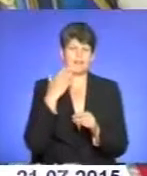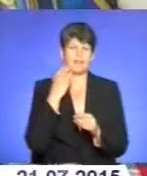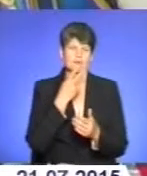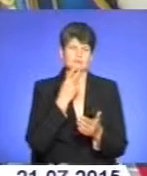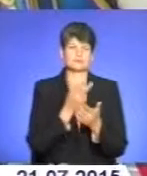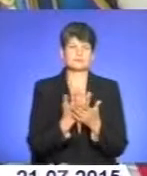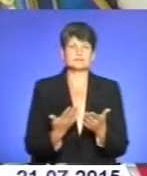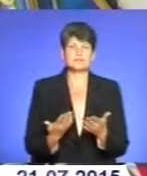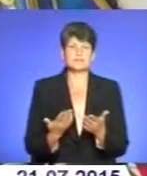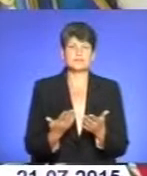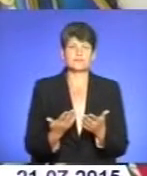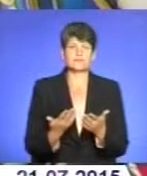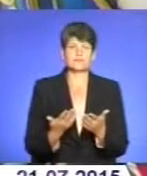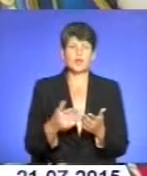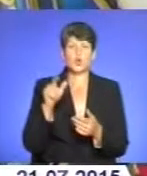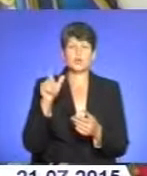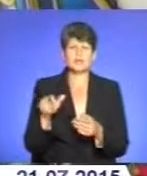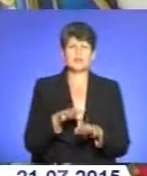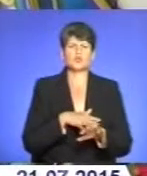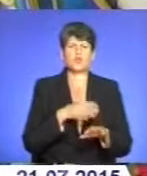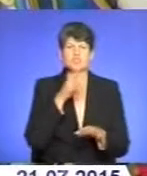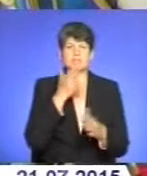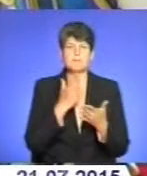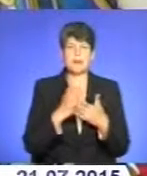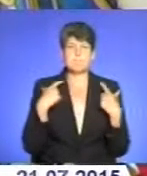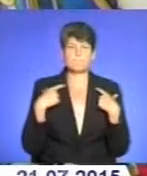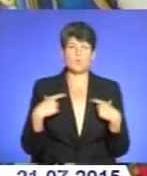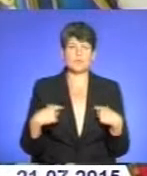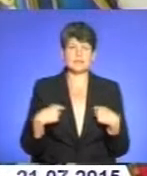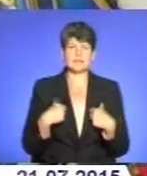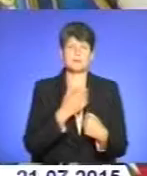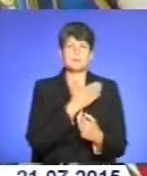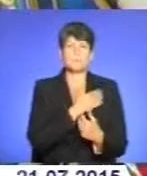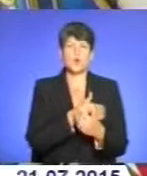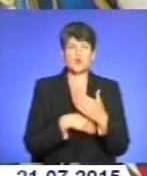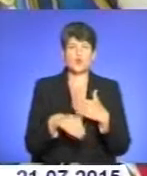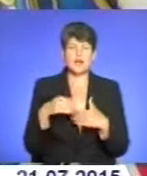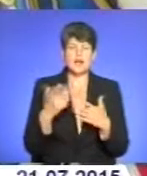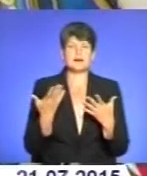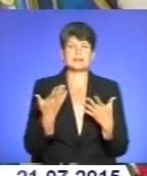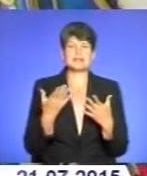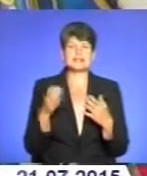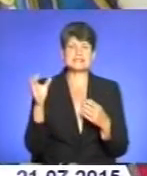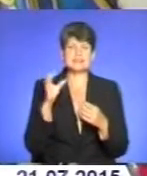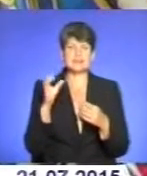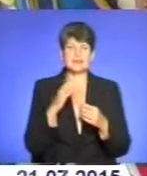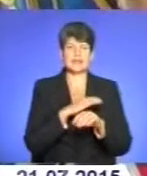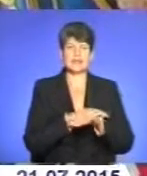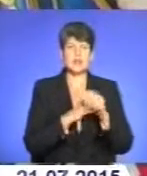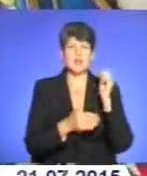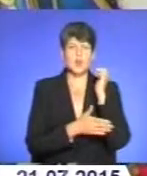впізнати. Людина, яка носить довгий час бронежилет, в неї по руках є віджими, синяки на локтях,